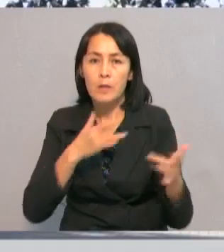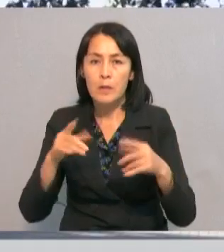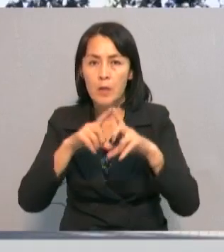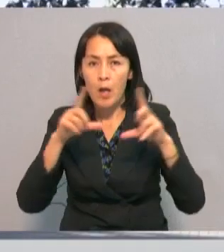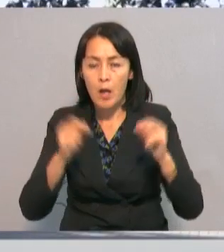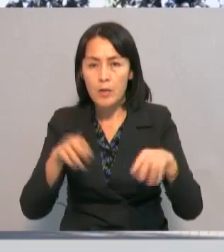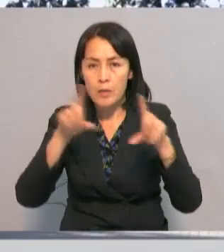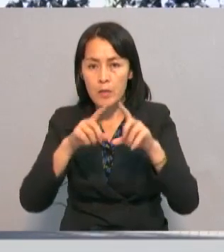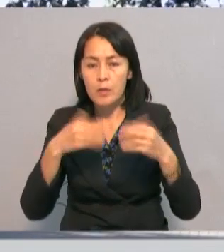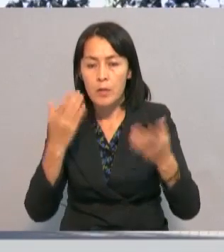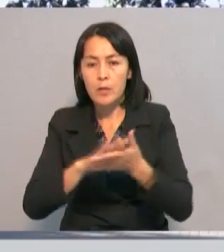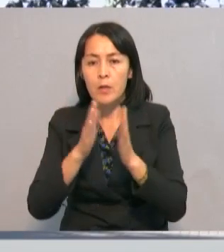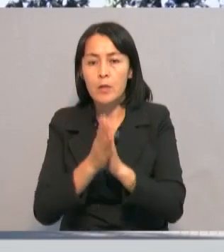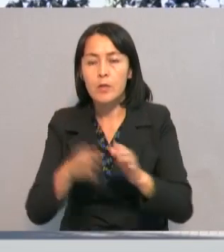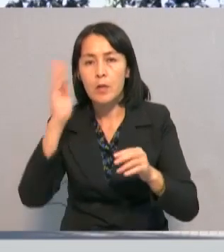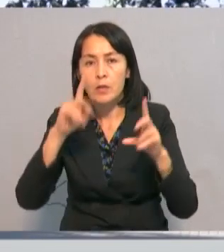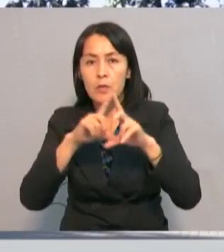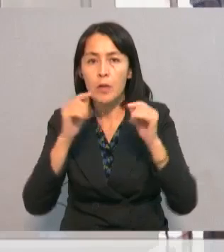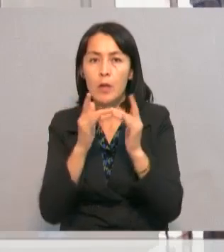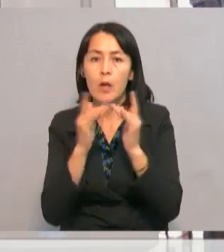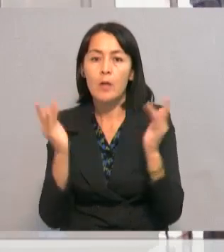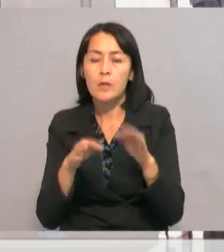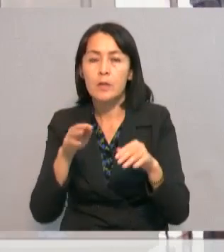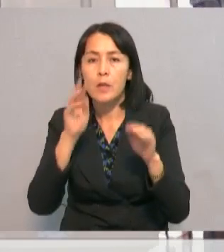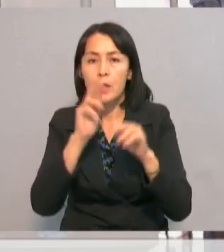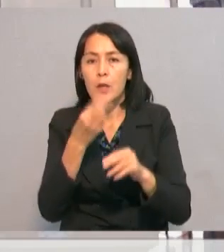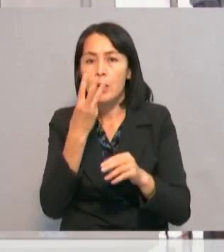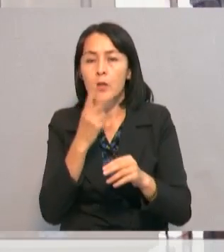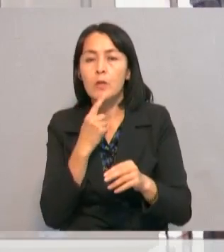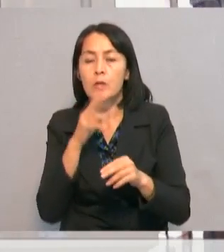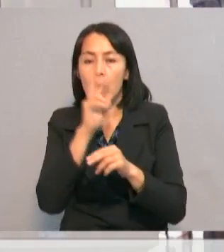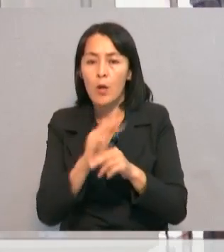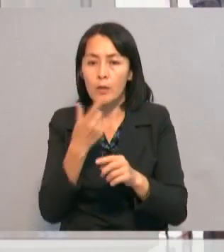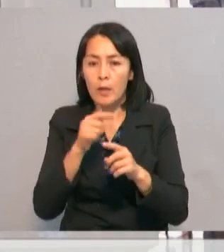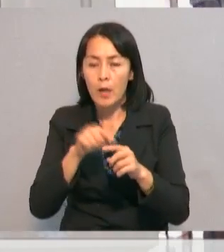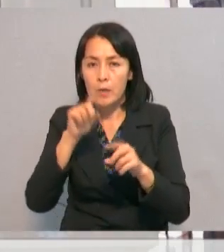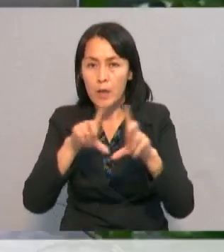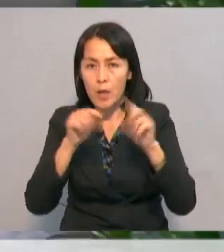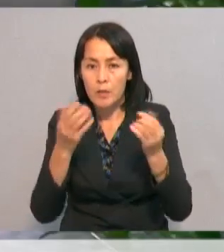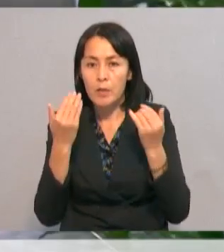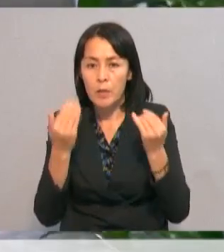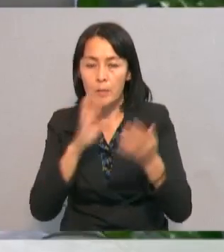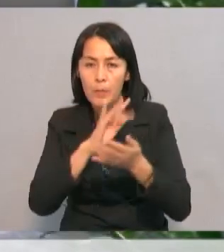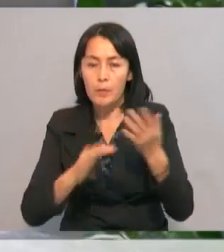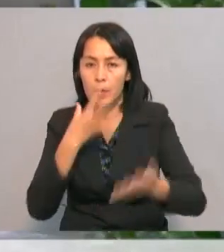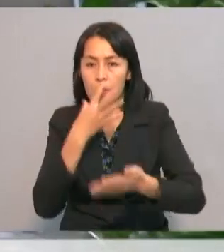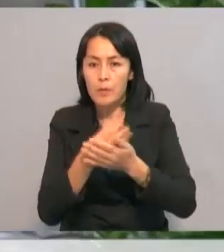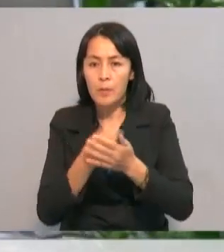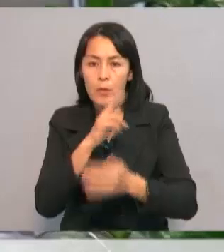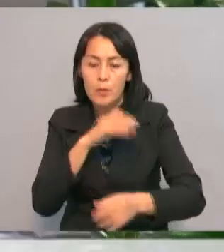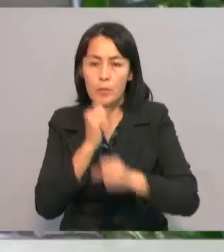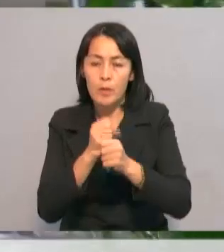филармония, здание общественного согласия и школа-интернат с обучением детей на 3 языках. Эти объекты теперь будут продолжать работу по своему